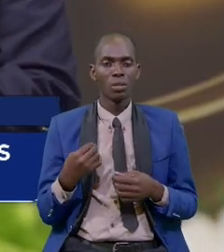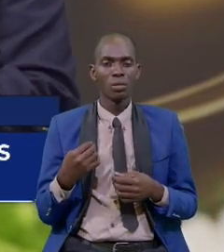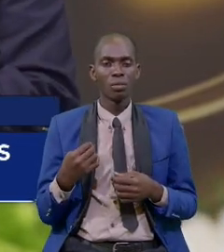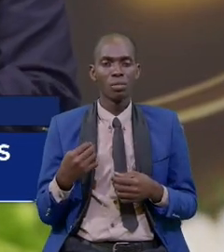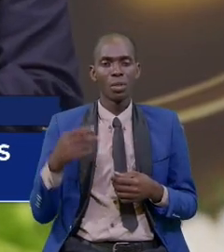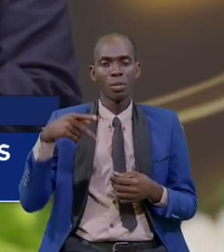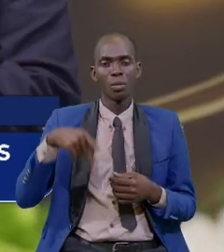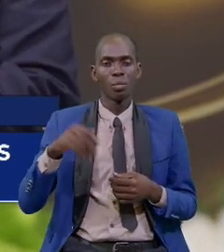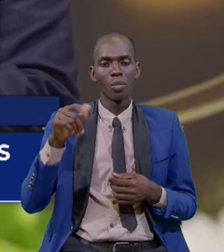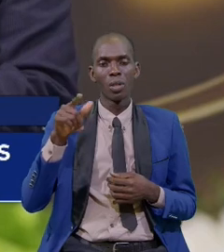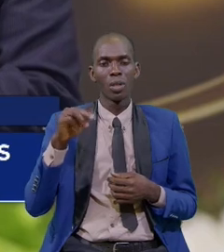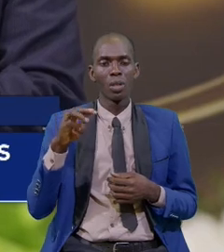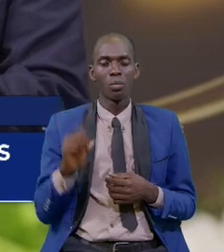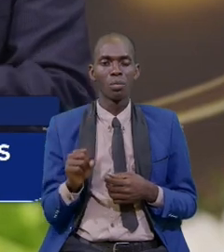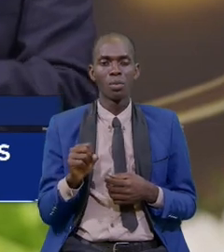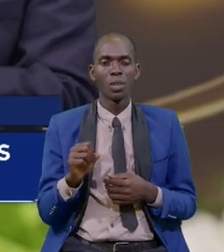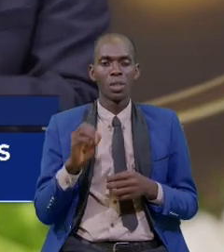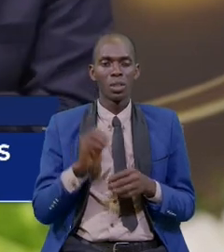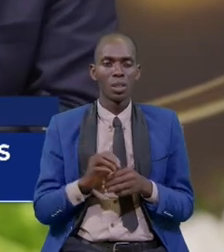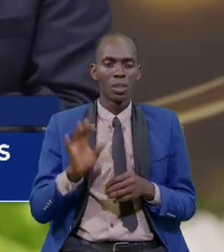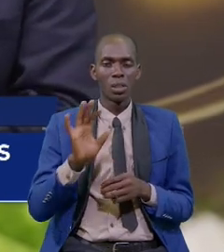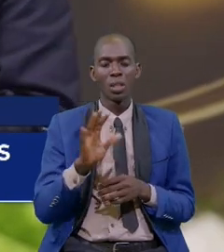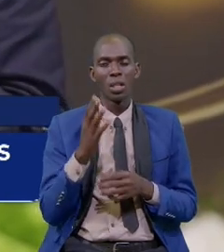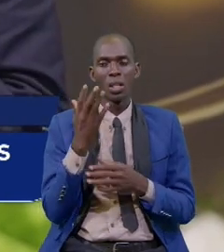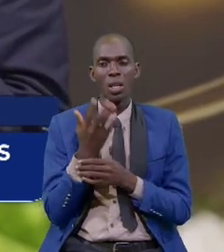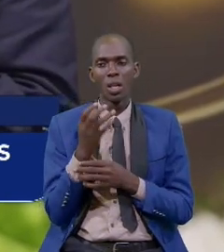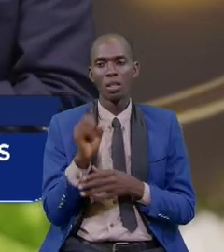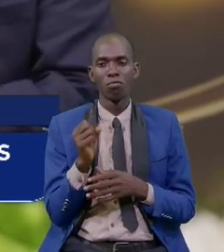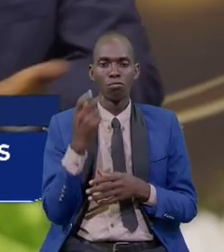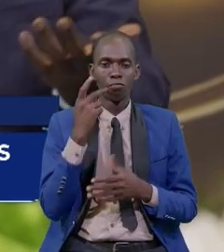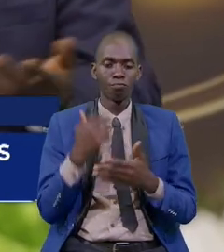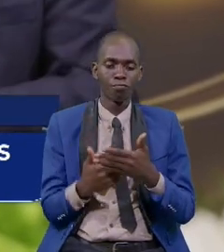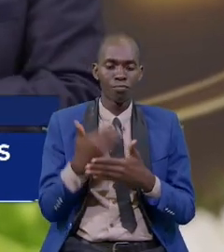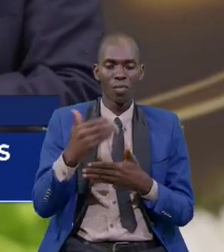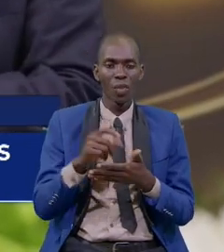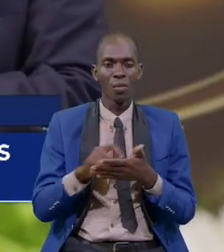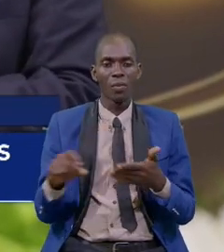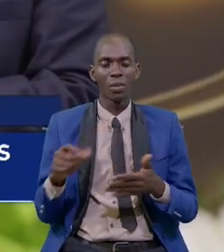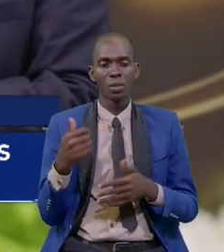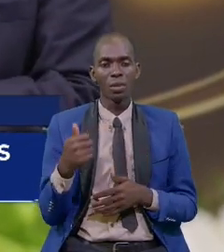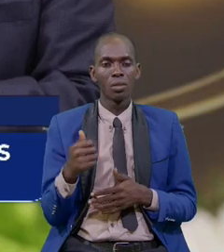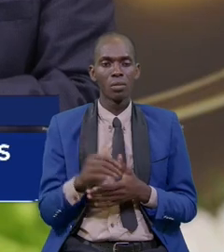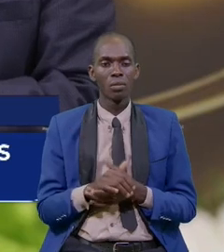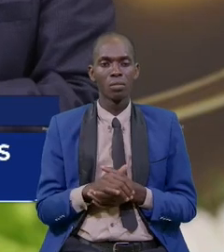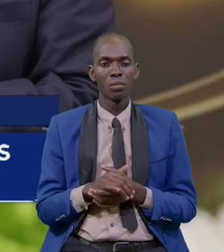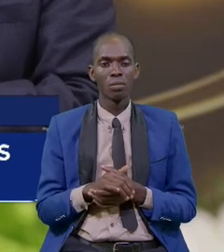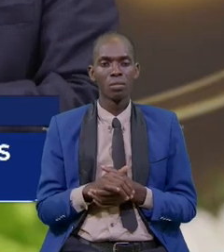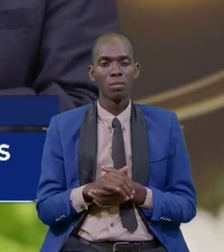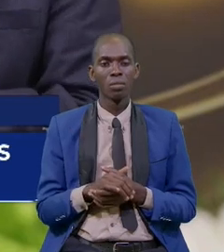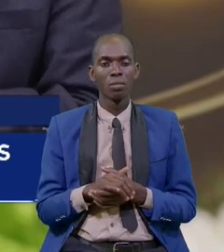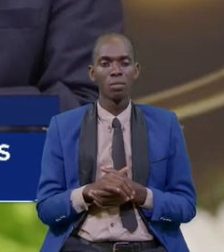et des palmes dans leurs mains. Le verset qui suit. Et